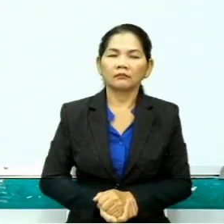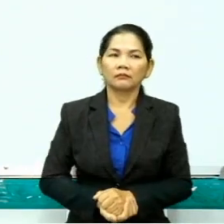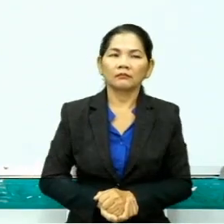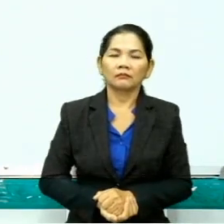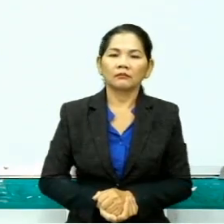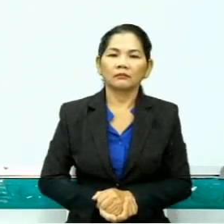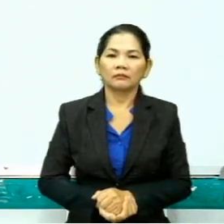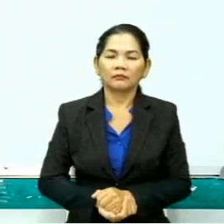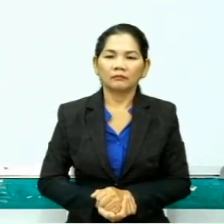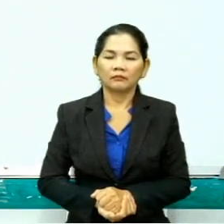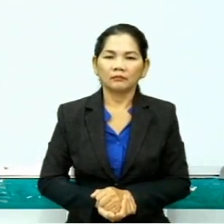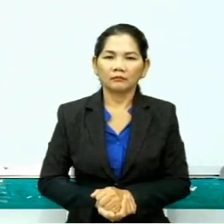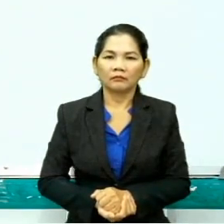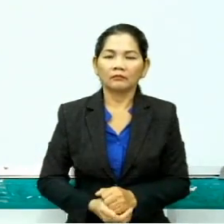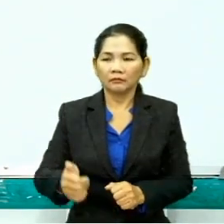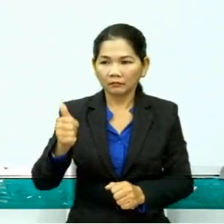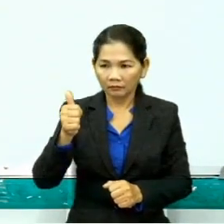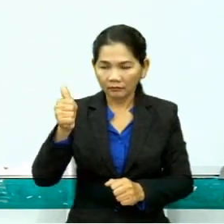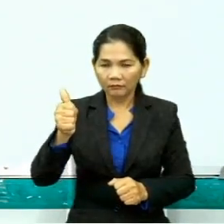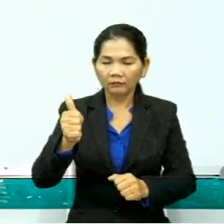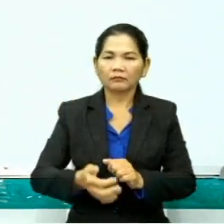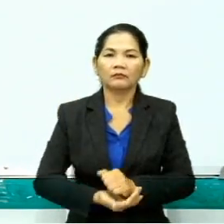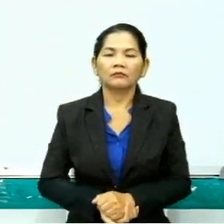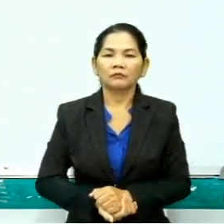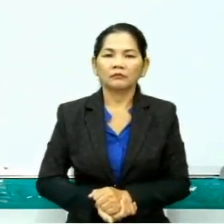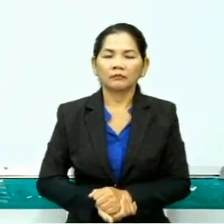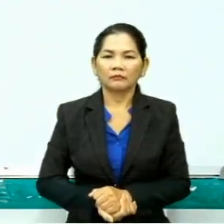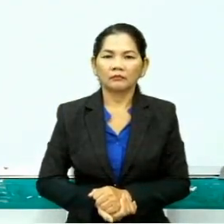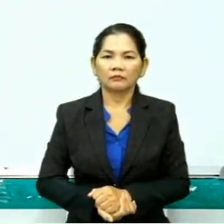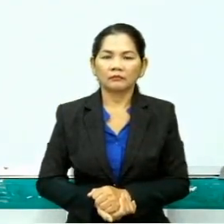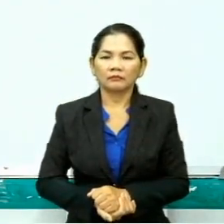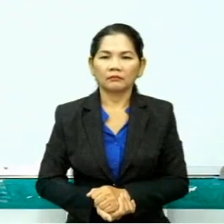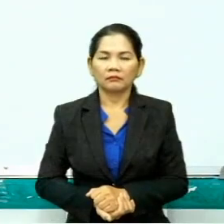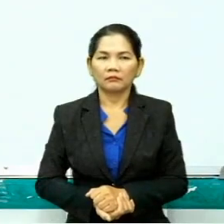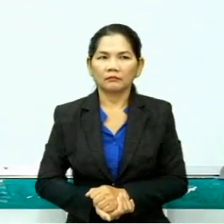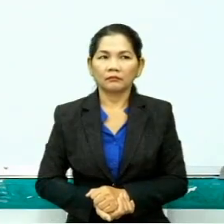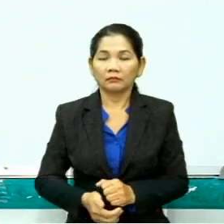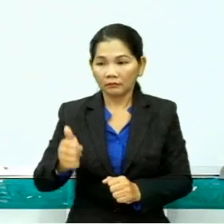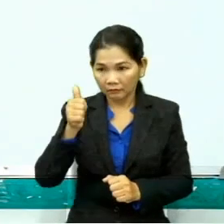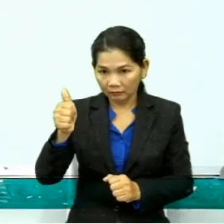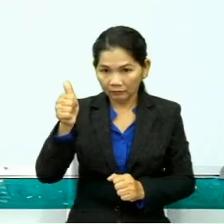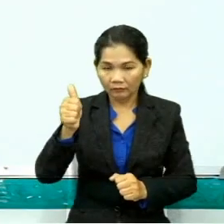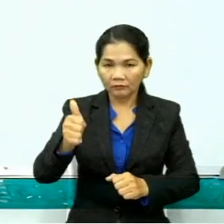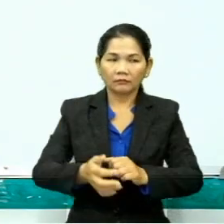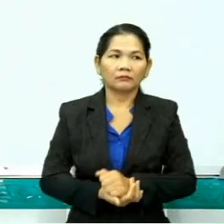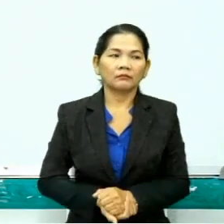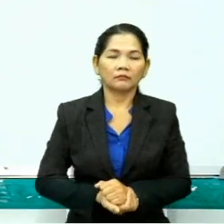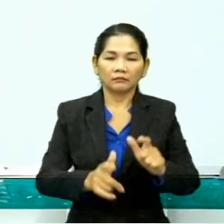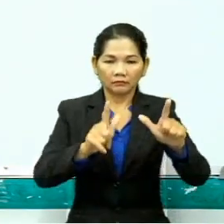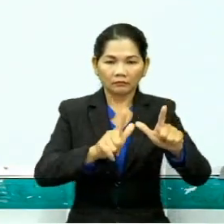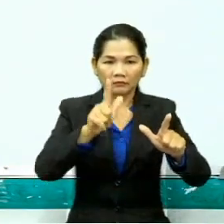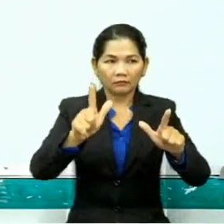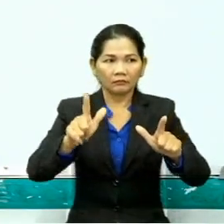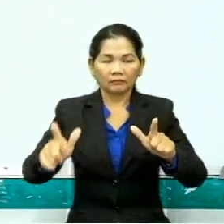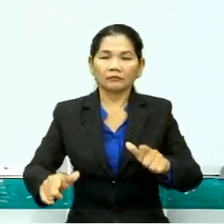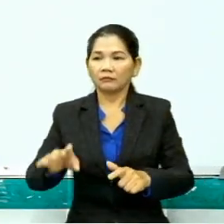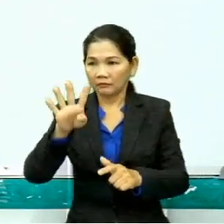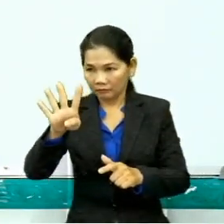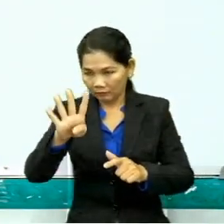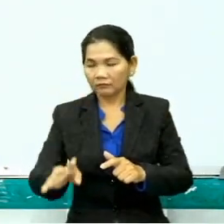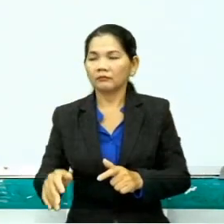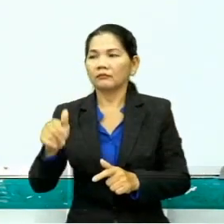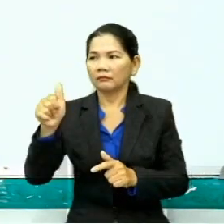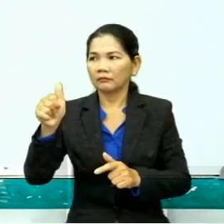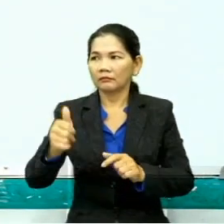bề cha cứ nên bề là ó nó con á cha đi con đi bề ó nên nó nóng cha clear thì buồn nó con